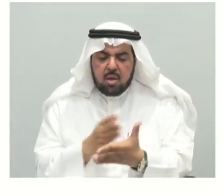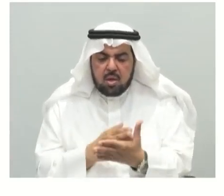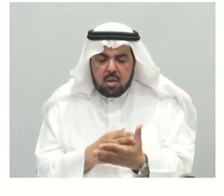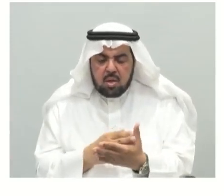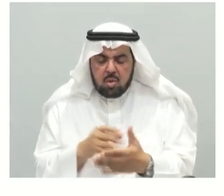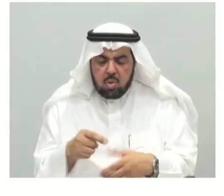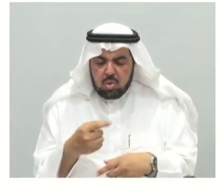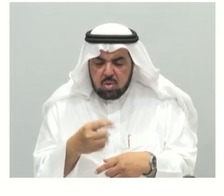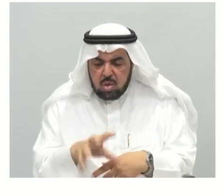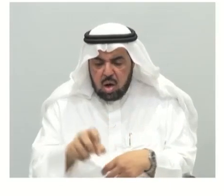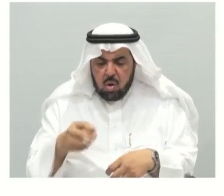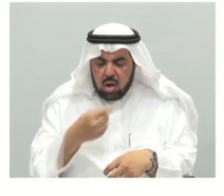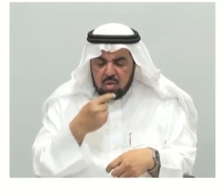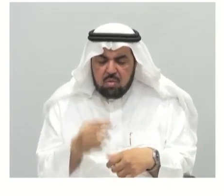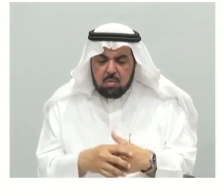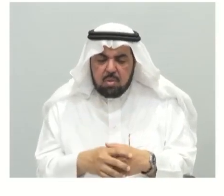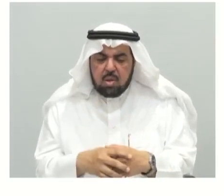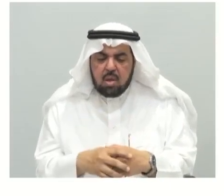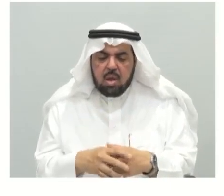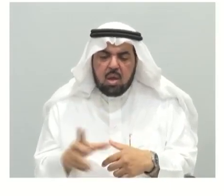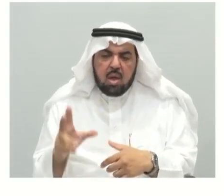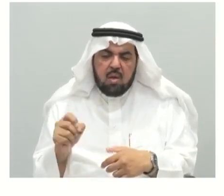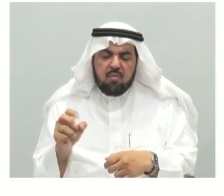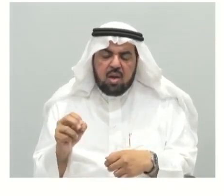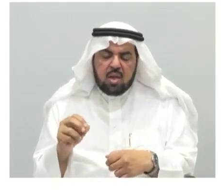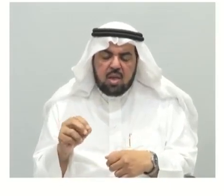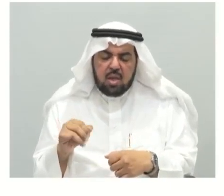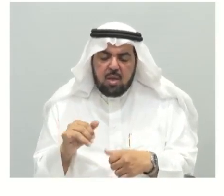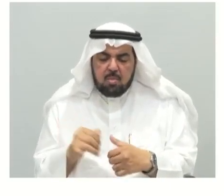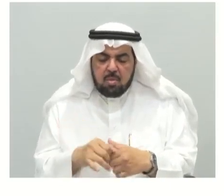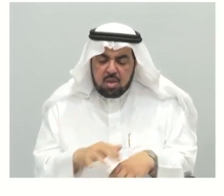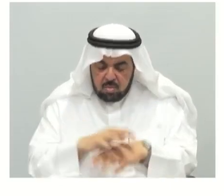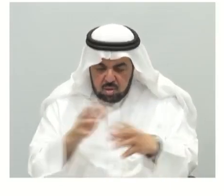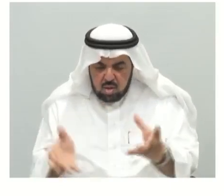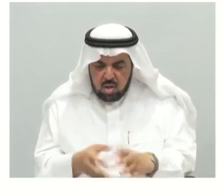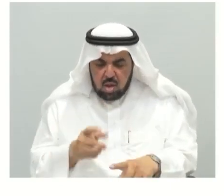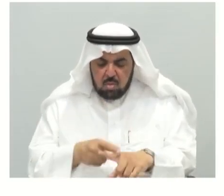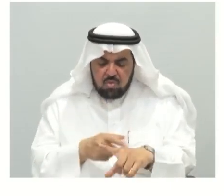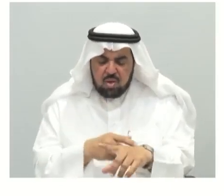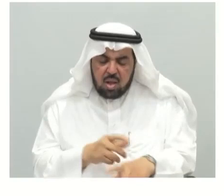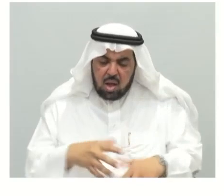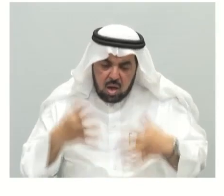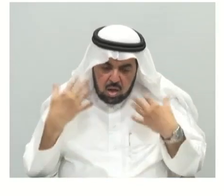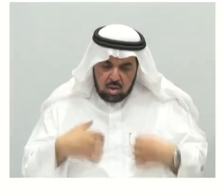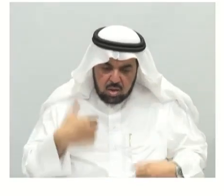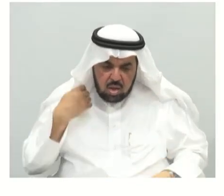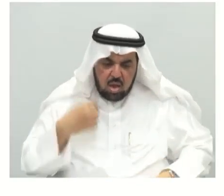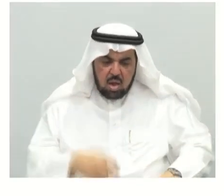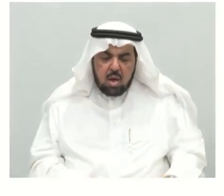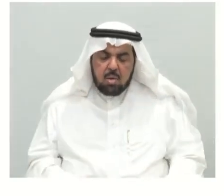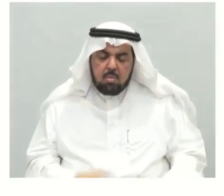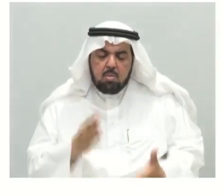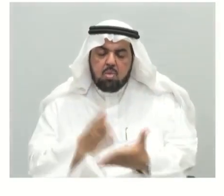وجود اللواقط الفميه والفقي جميع المفصليات لها اجسام مقسمه وهي صفه